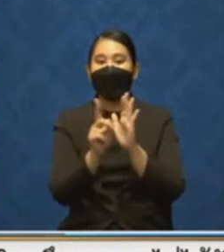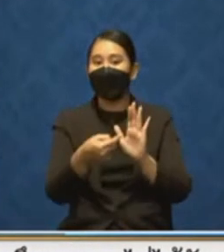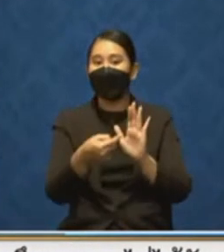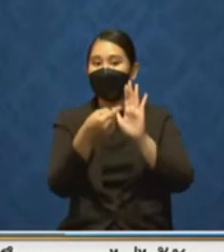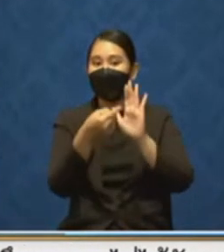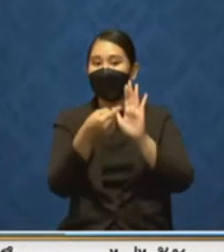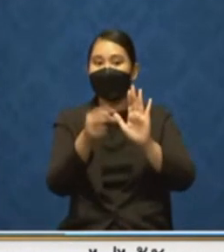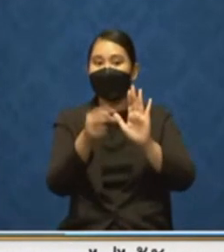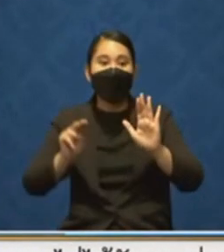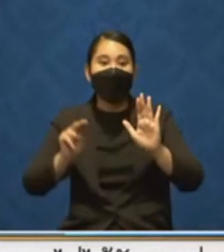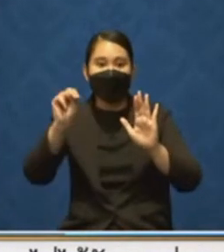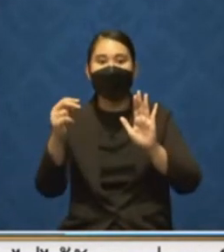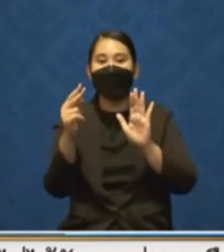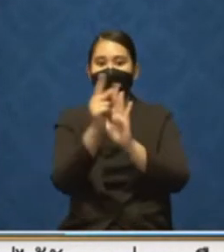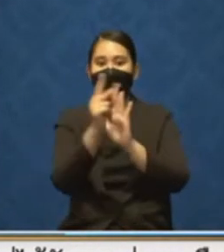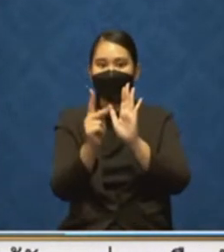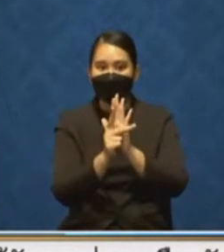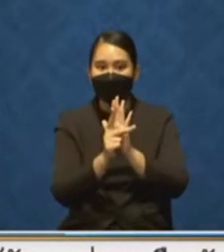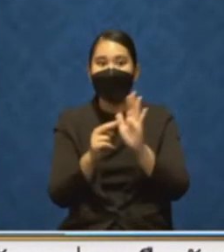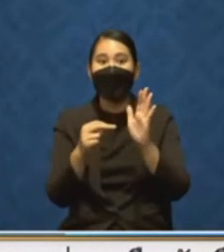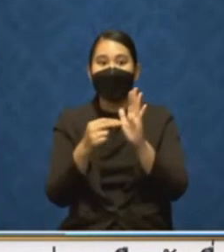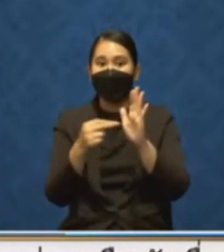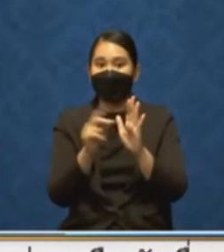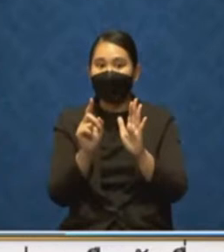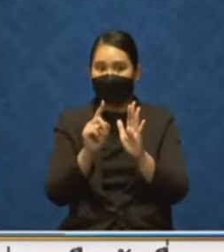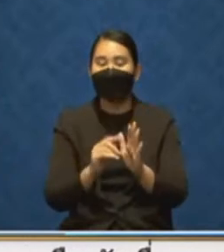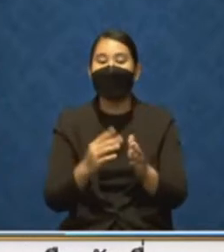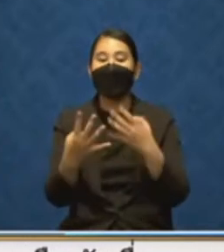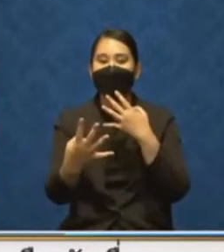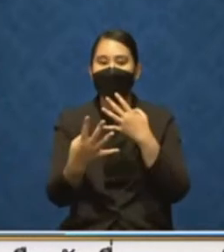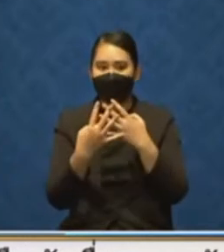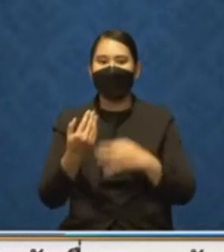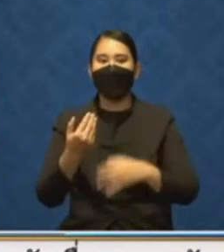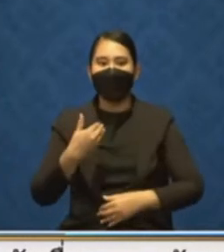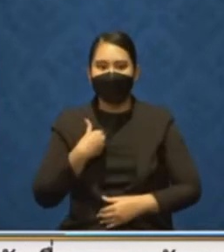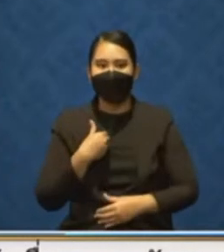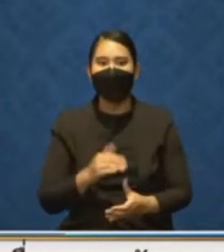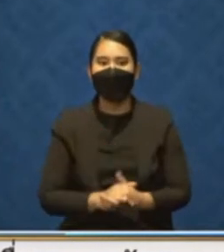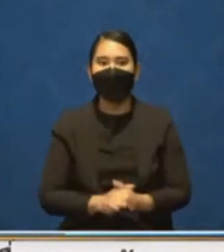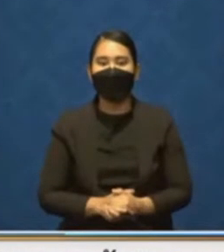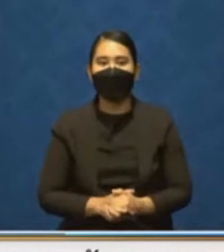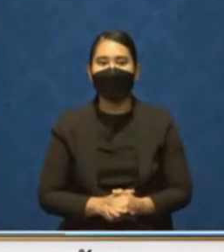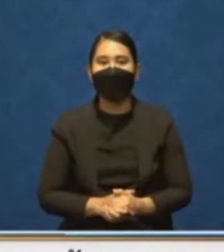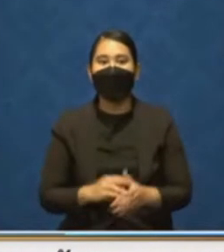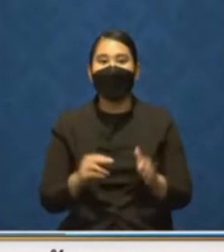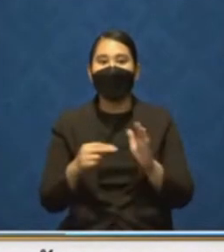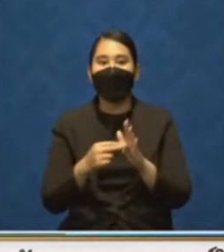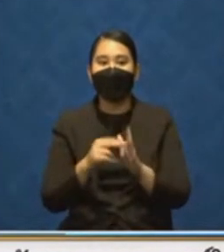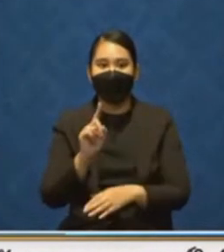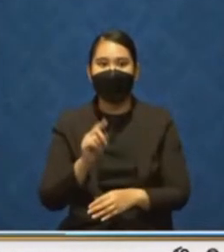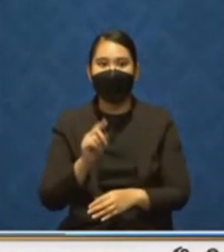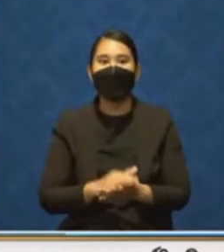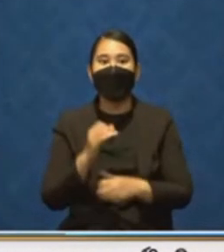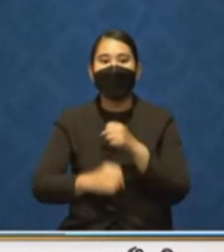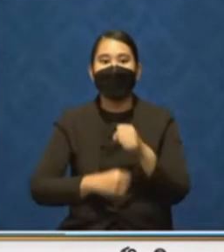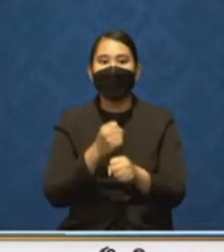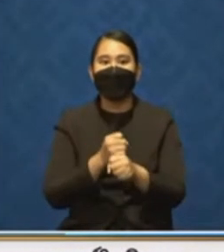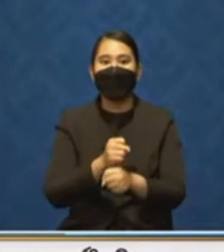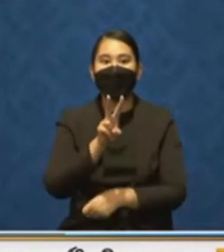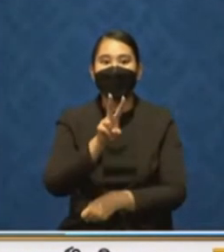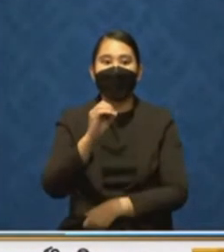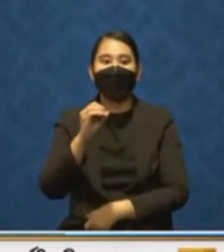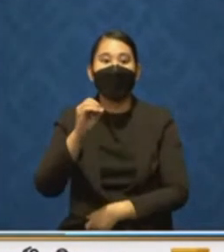นี่ไม่ใช่เป็นกฎหมายที่ไม่มีเขี้ยวเล่นนะครับเอาคนเข้ากรุ๊ปแล้วที่เอาคนเข้าคุกมาแล้วนั่นก็คือคดีม็อบอาเซียเมื่อปี 2007ครับ